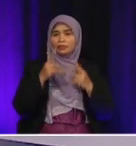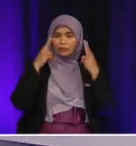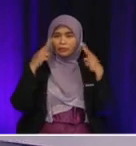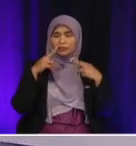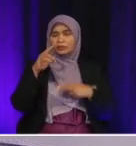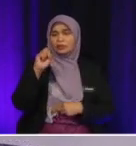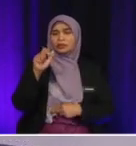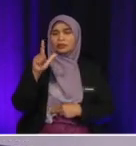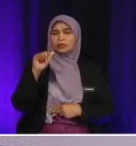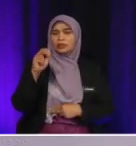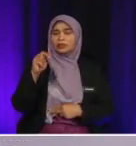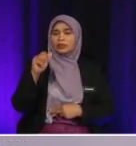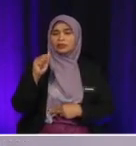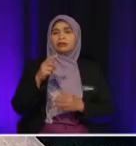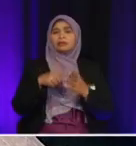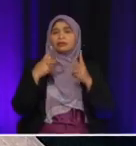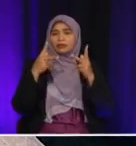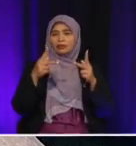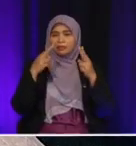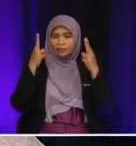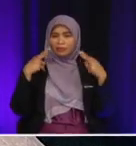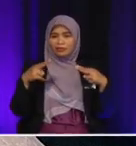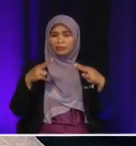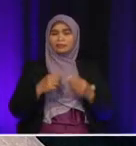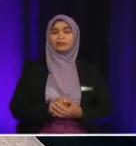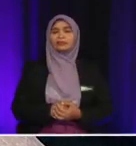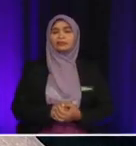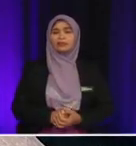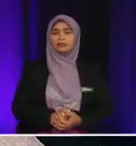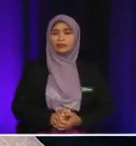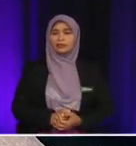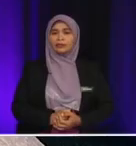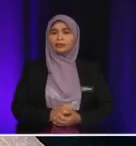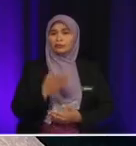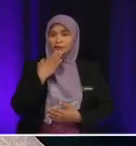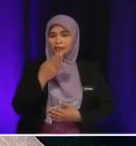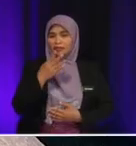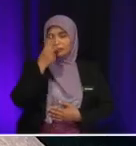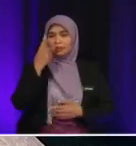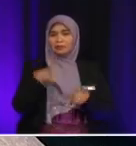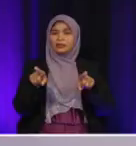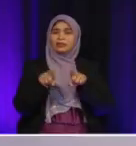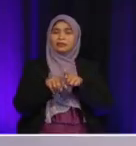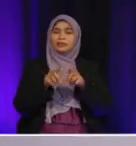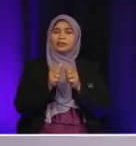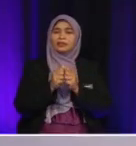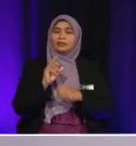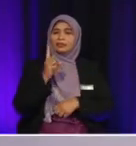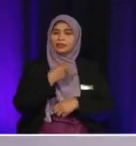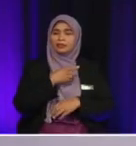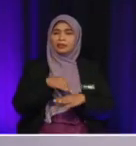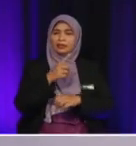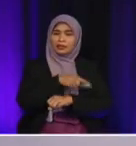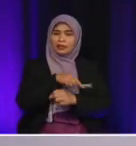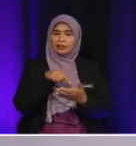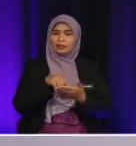Salina busrawi apa khabar Ustazah Alhamdulillah sihat syukur masya-allah Terima kasih Ustazah kerana bersama dengan kita Pada hari ini dan juga kita